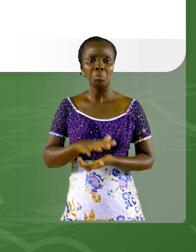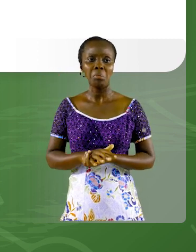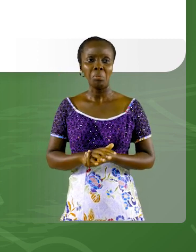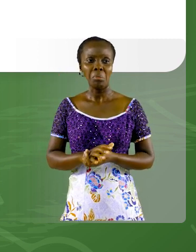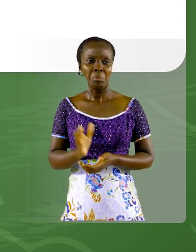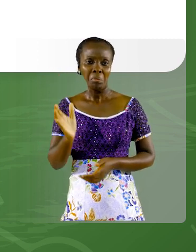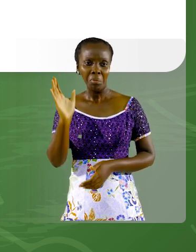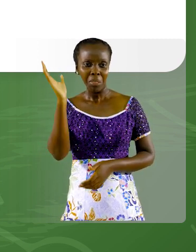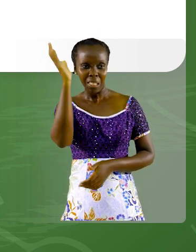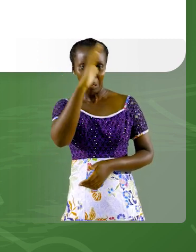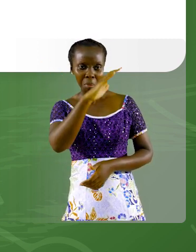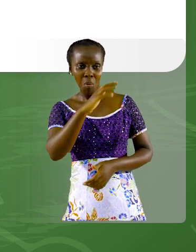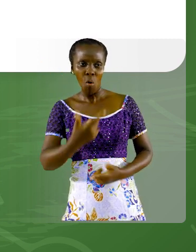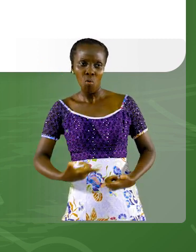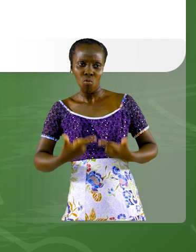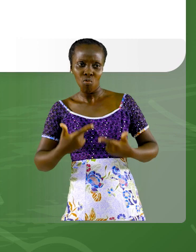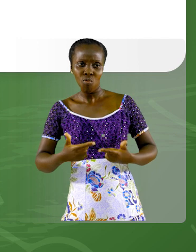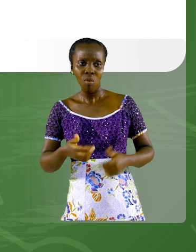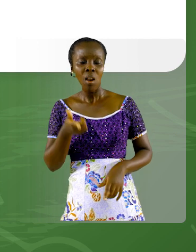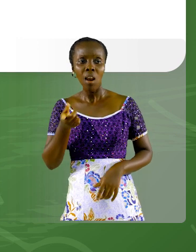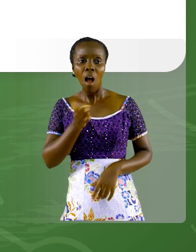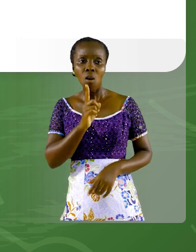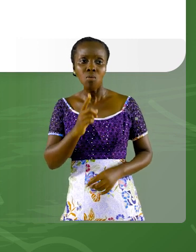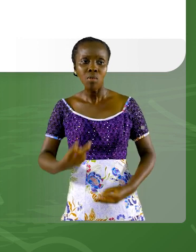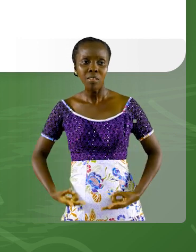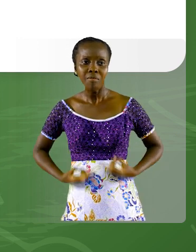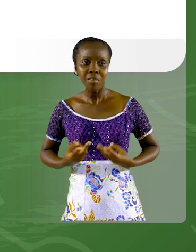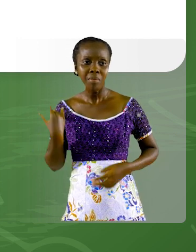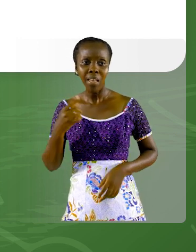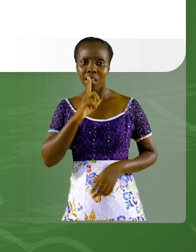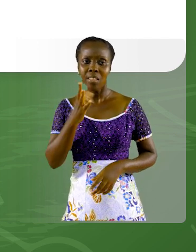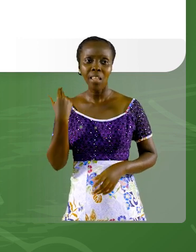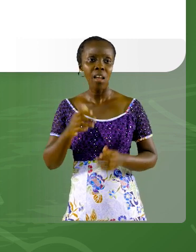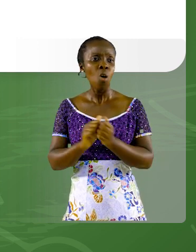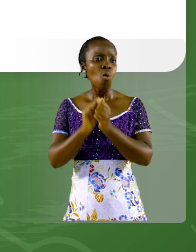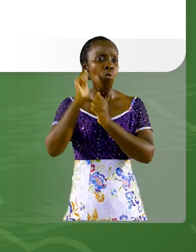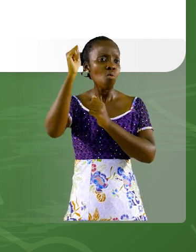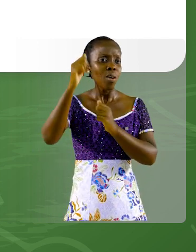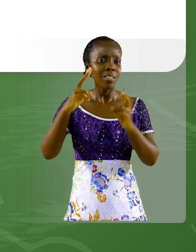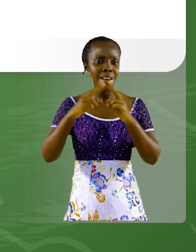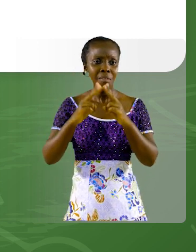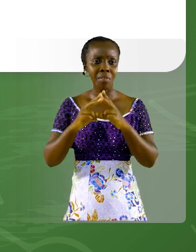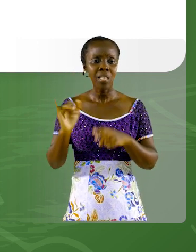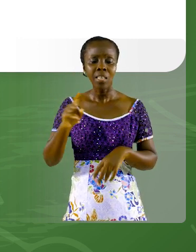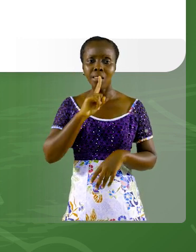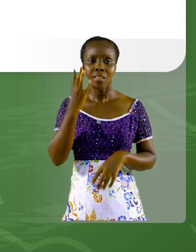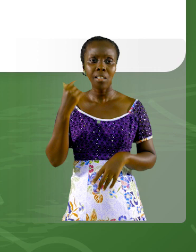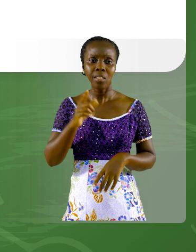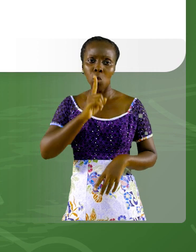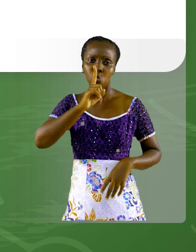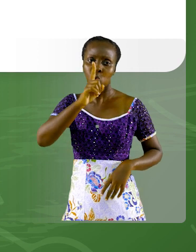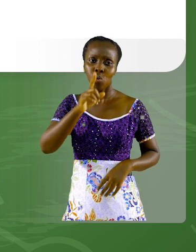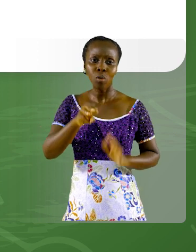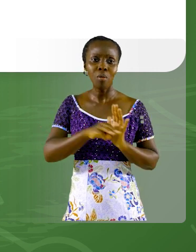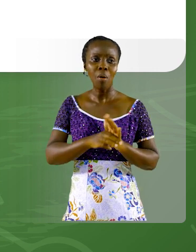étrangement lourd. Là où il habitait était loin de la ville. Il était certainement heureux de